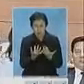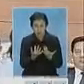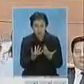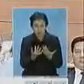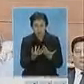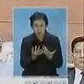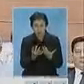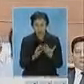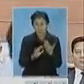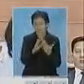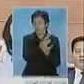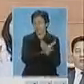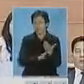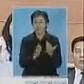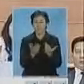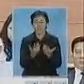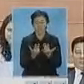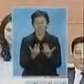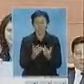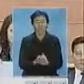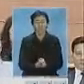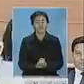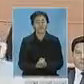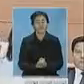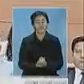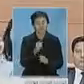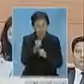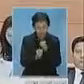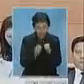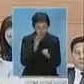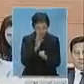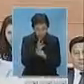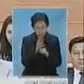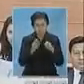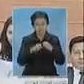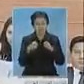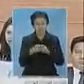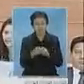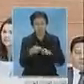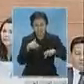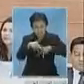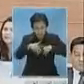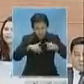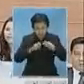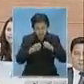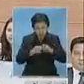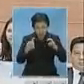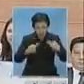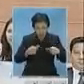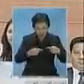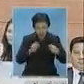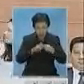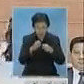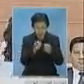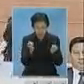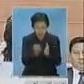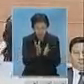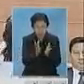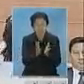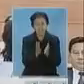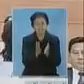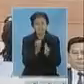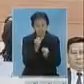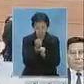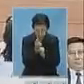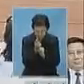ไว้ทั้งประเทศว่า 6ปีแห่งความขัดแย้งแตกแยกรุนแรงสูญเสียบ้านเมือง